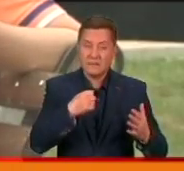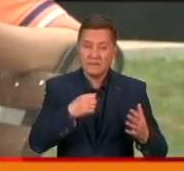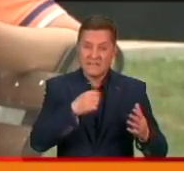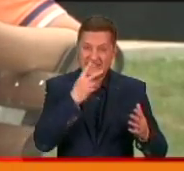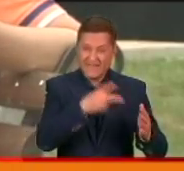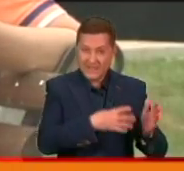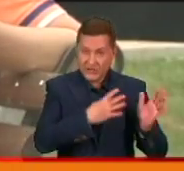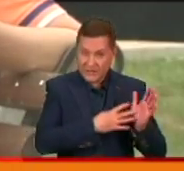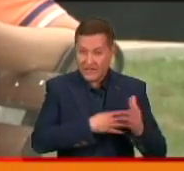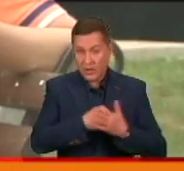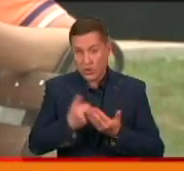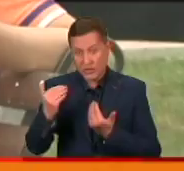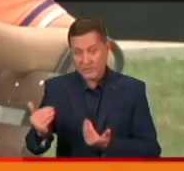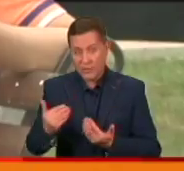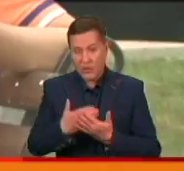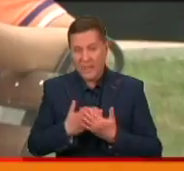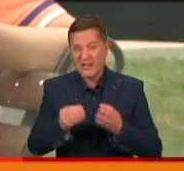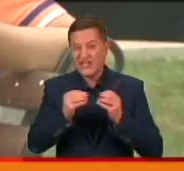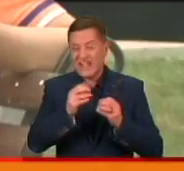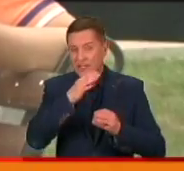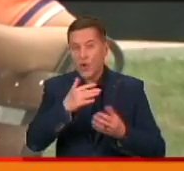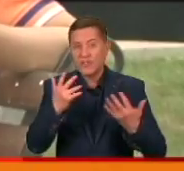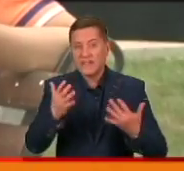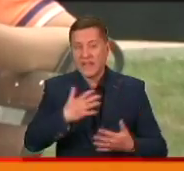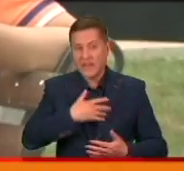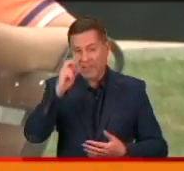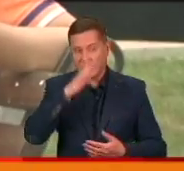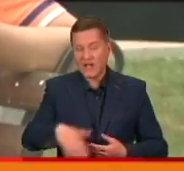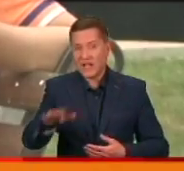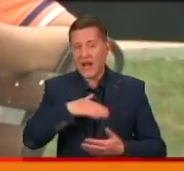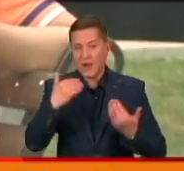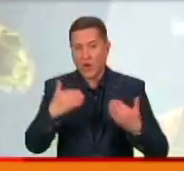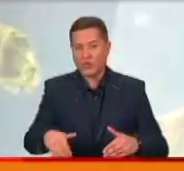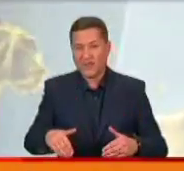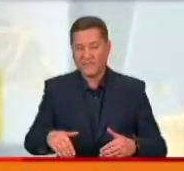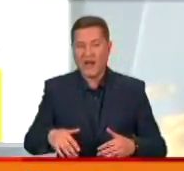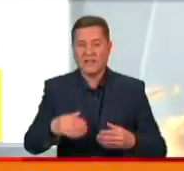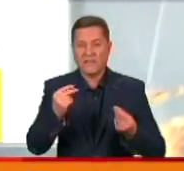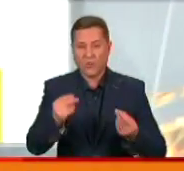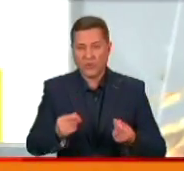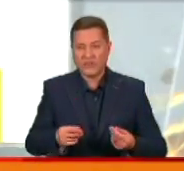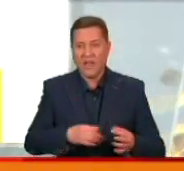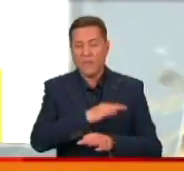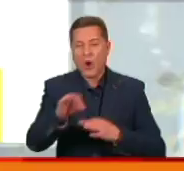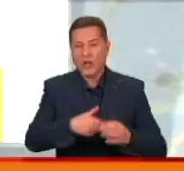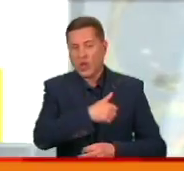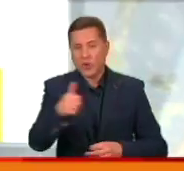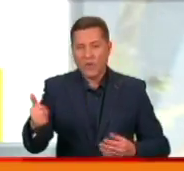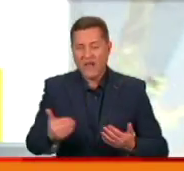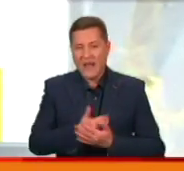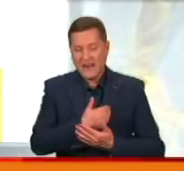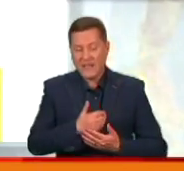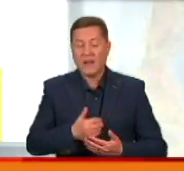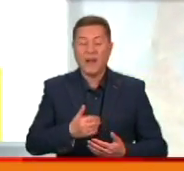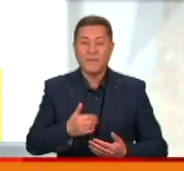вже майже 10 років, скільки вже наша країна, скільки наш бюджет вже втратив коштів. У проєкті «Нові лідери» Юрій Костюк опинився серед